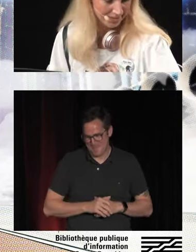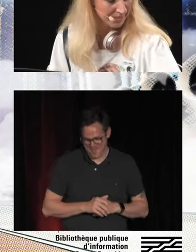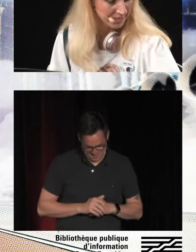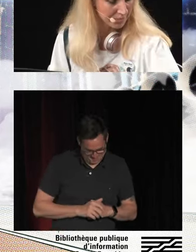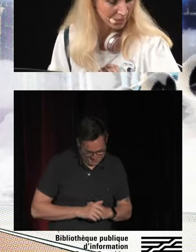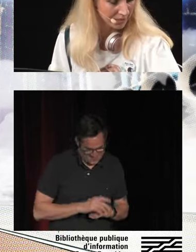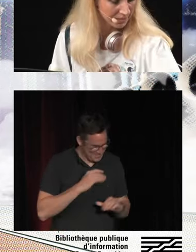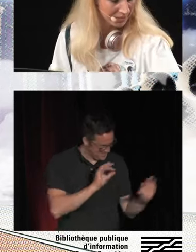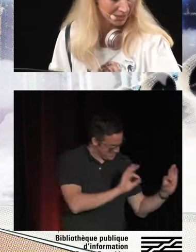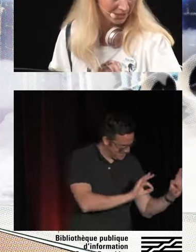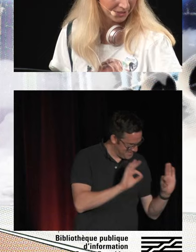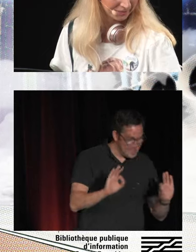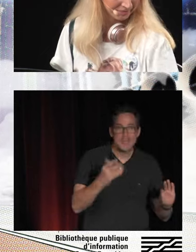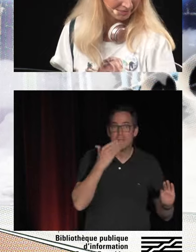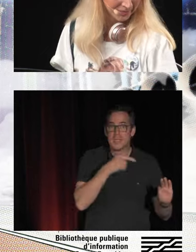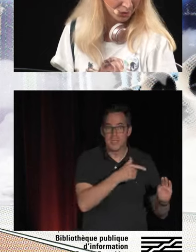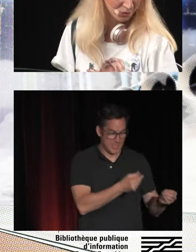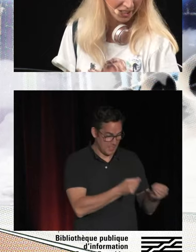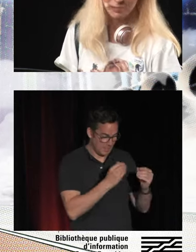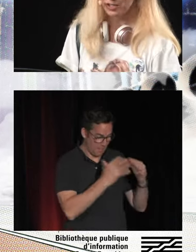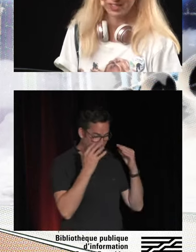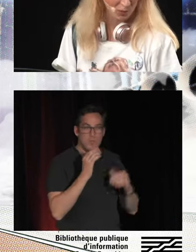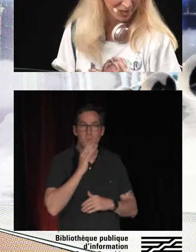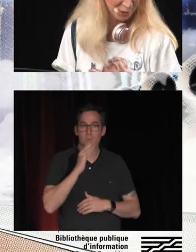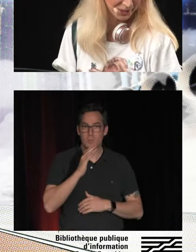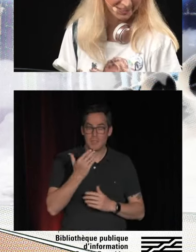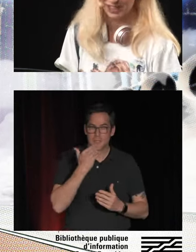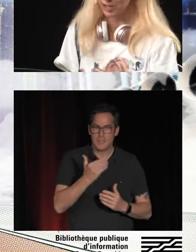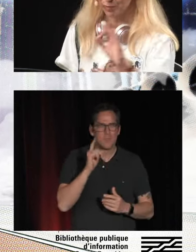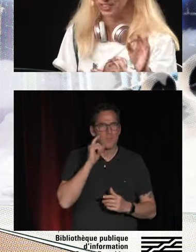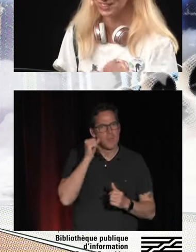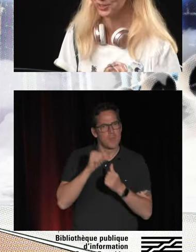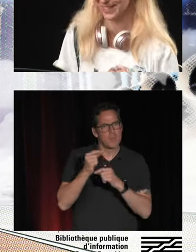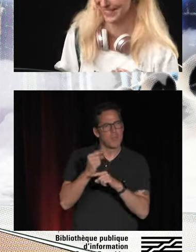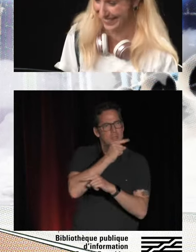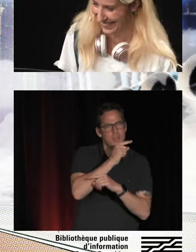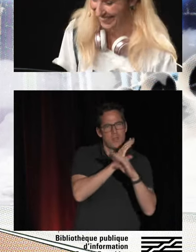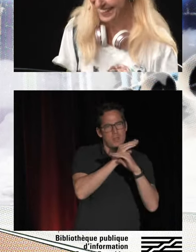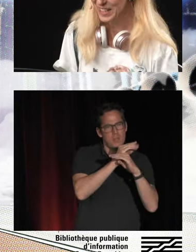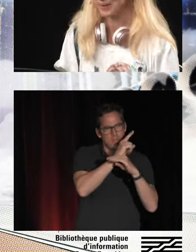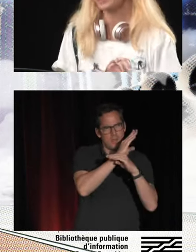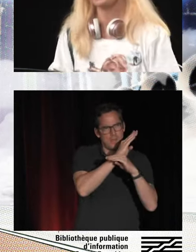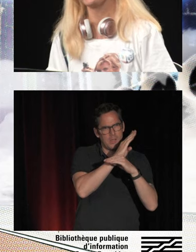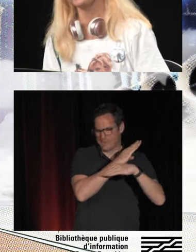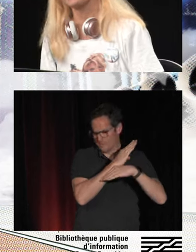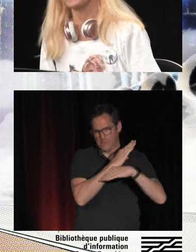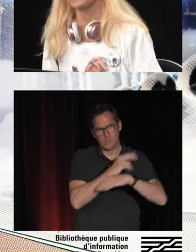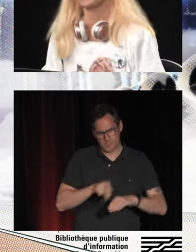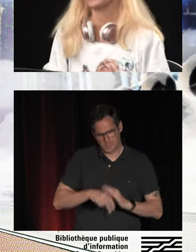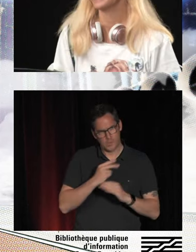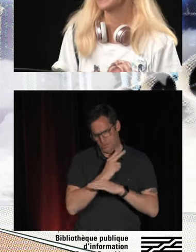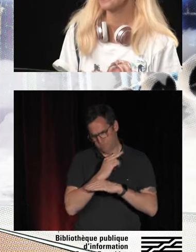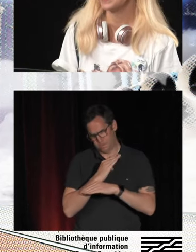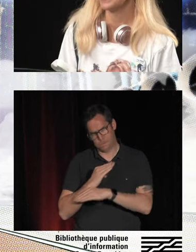chat, c'était parfait. Se souvenir que Mario était en plein vol piqué. Ah oui, vous prenez des notes. Ils prennent des notes dans le